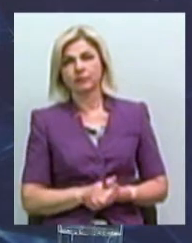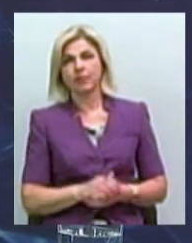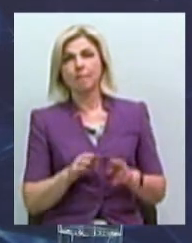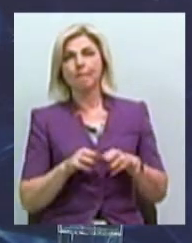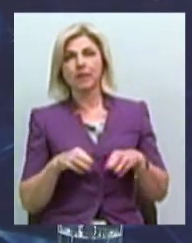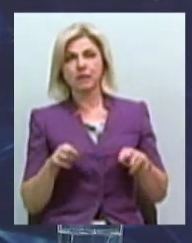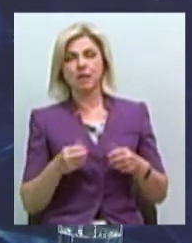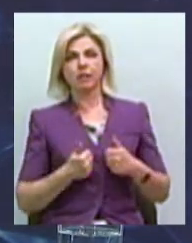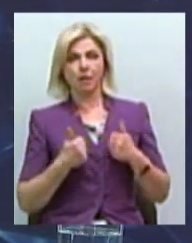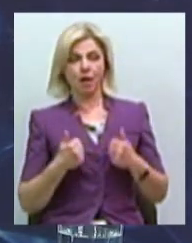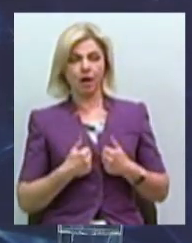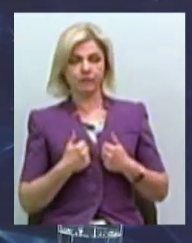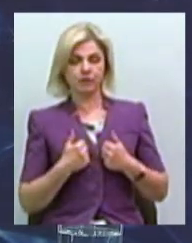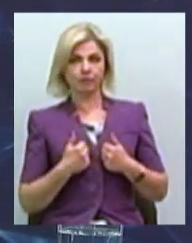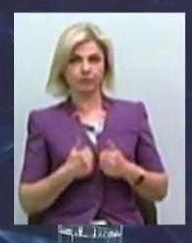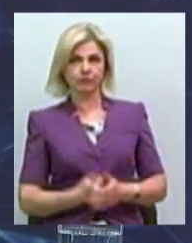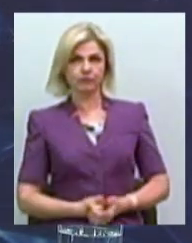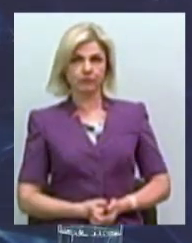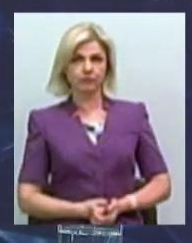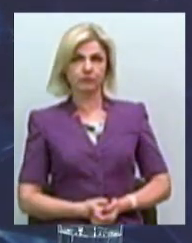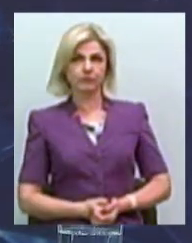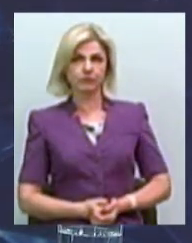міністр намагався